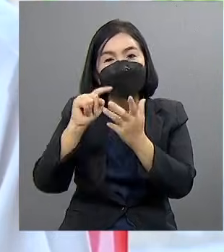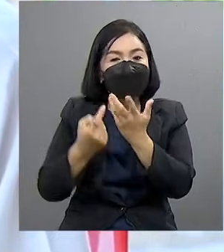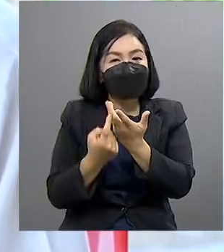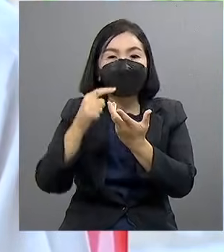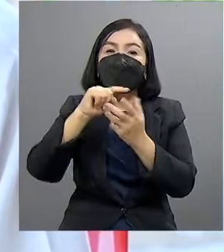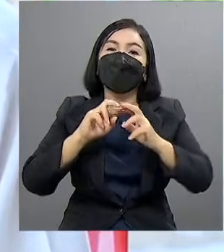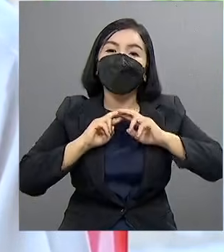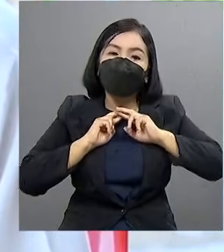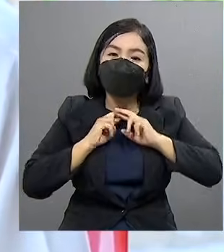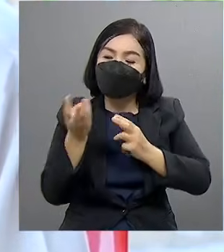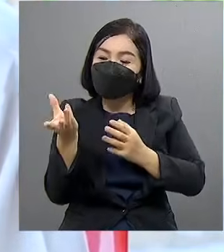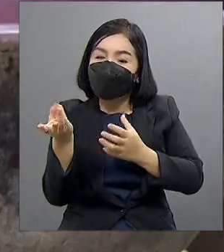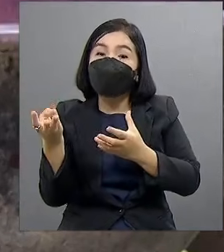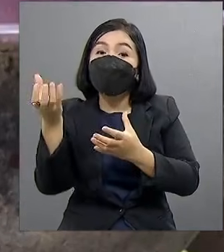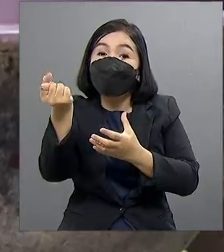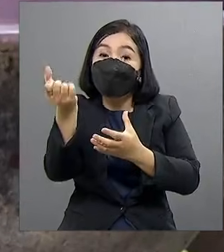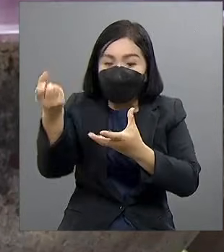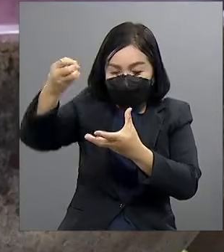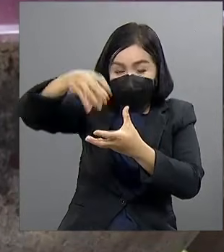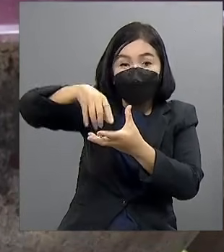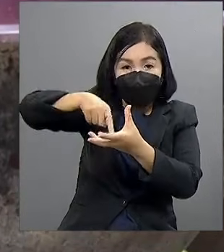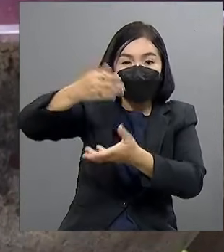เดียวม้วน